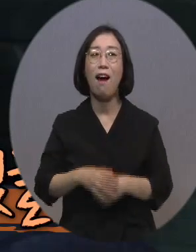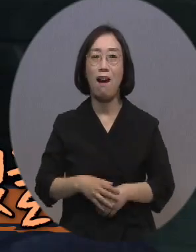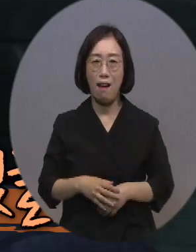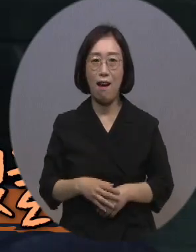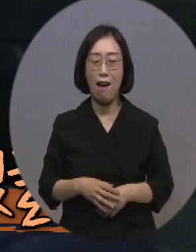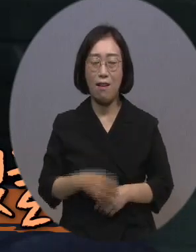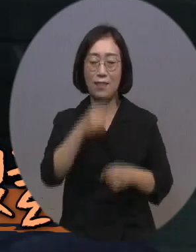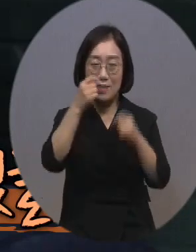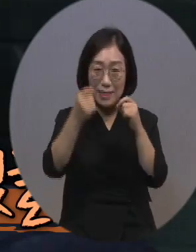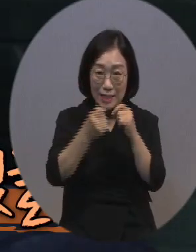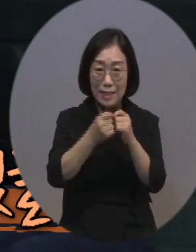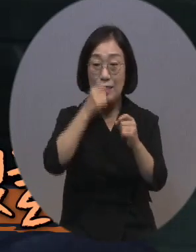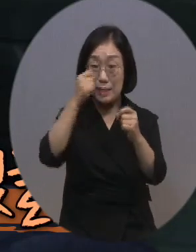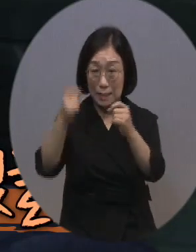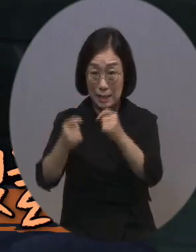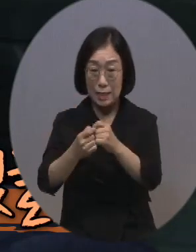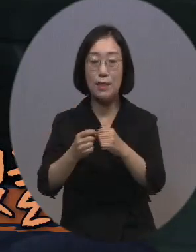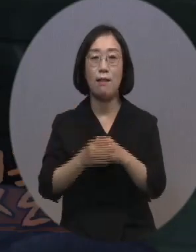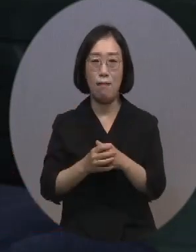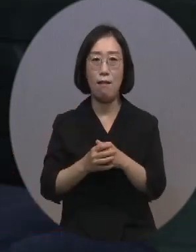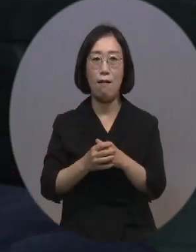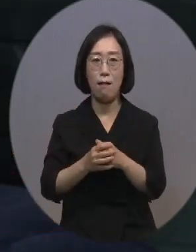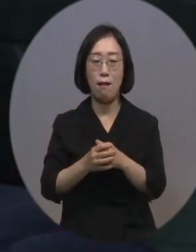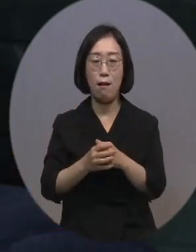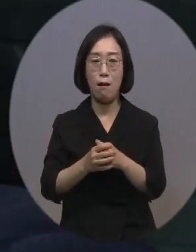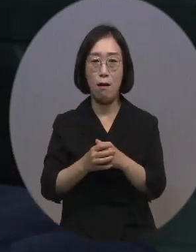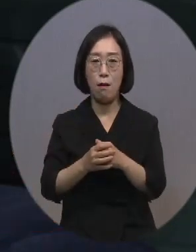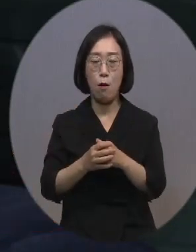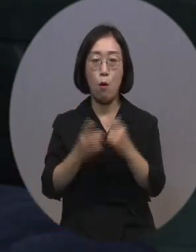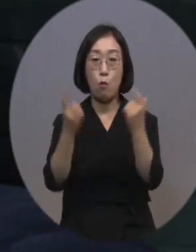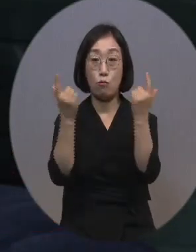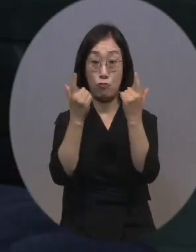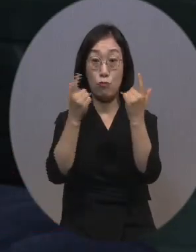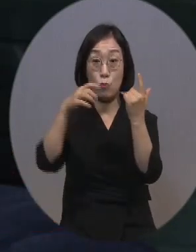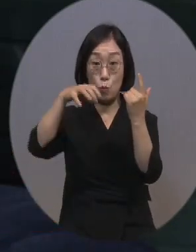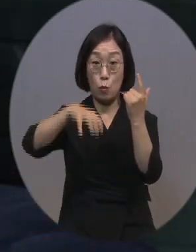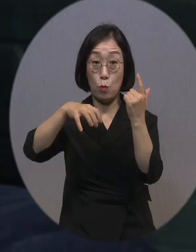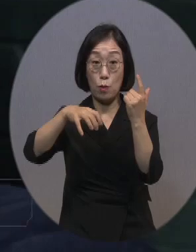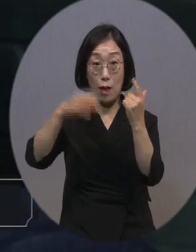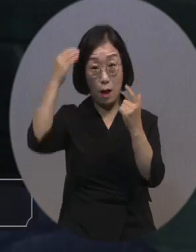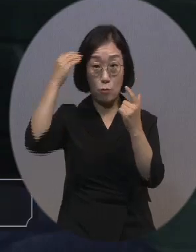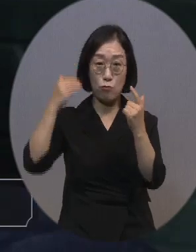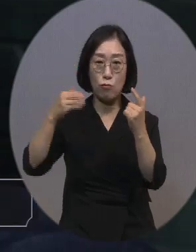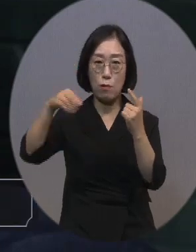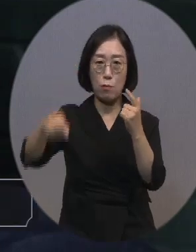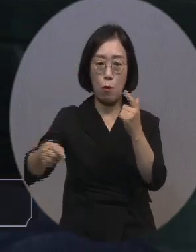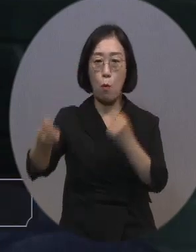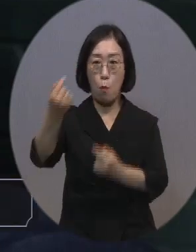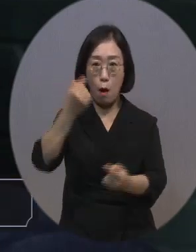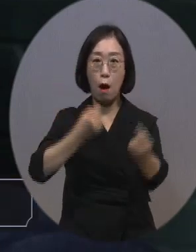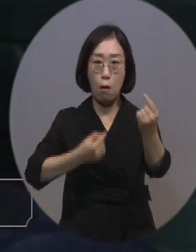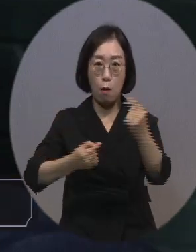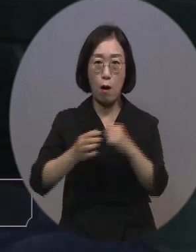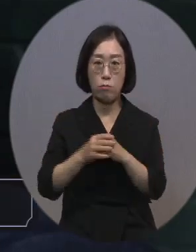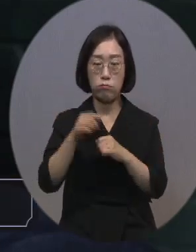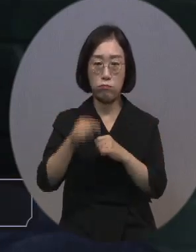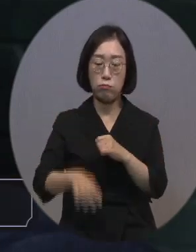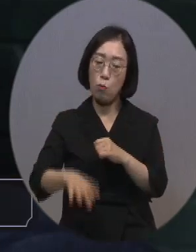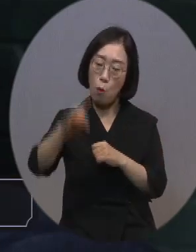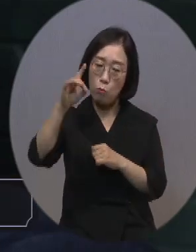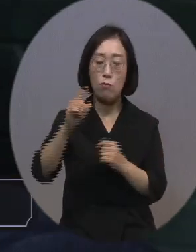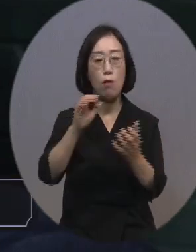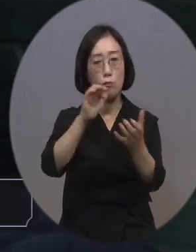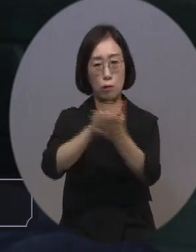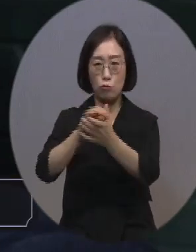네, 그냥 북에서 온 분들이더라. 그래서 처음에는 그냥 정말 친구로 만났고